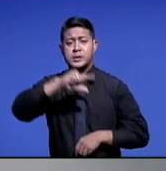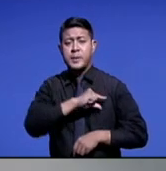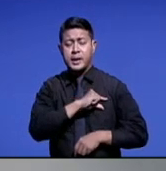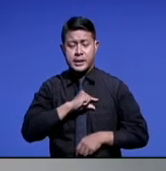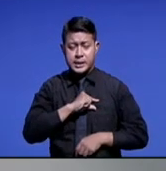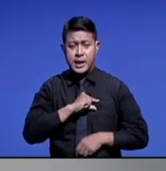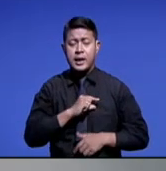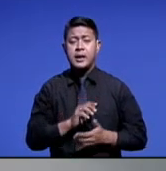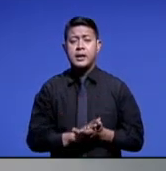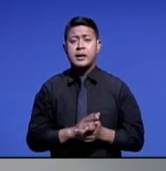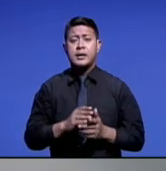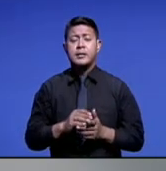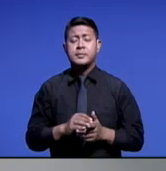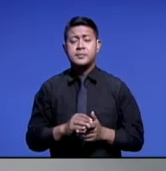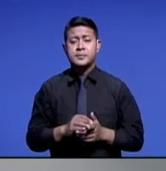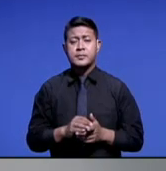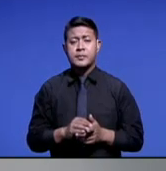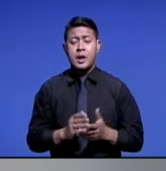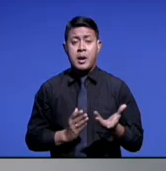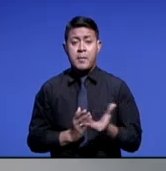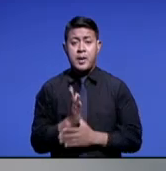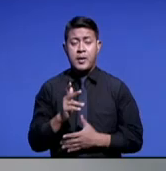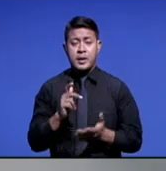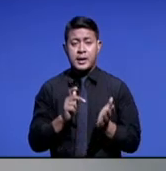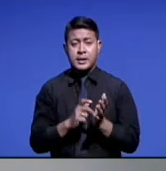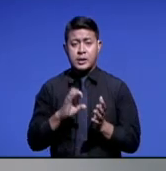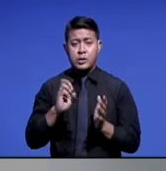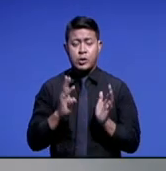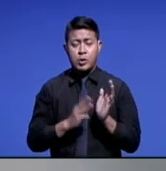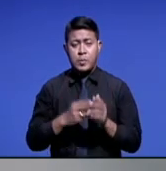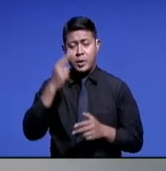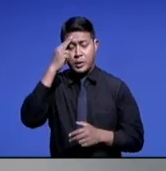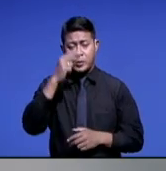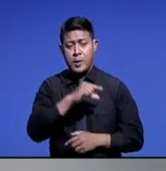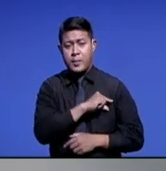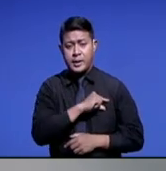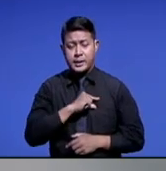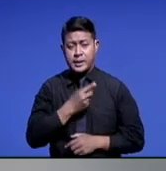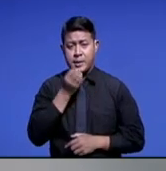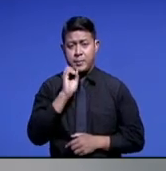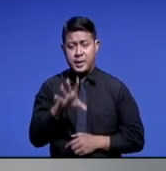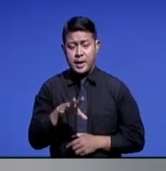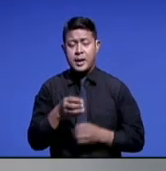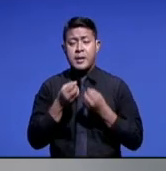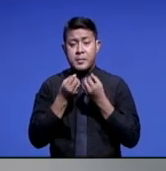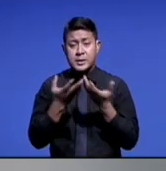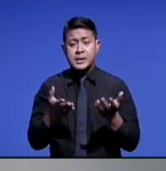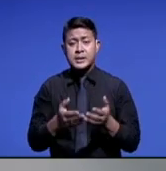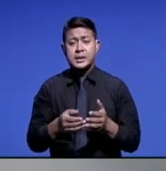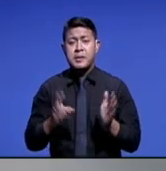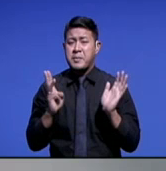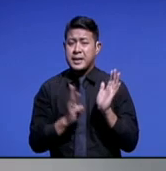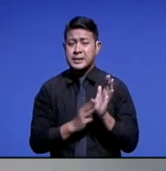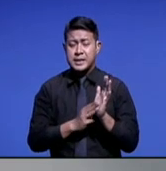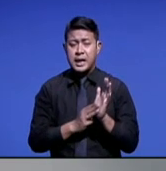atau PPLN di Osaka. Melalui detik.com, Ketua PPLN Osaka Anung Wibowo menjelaskan bahwa kejadian ini